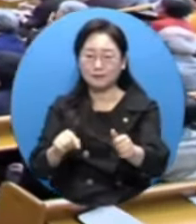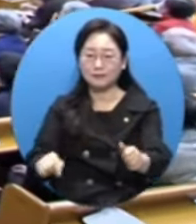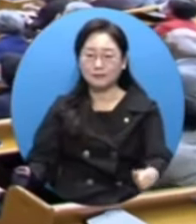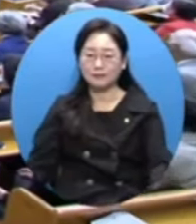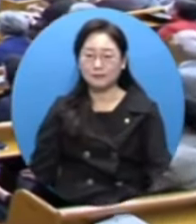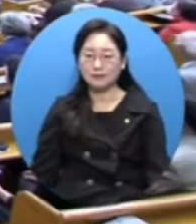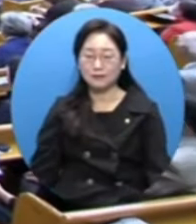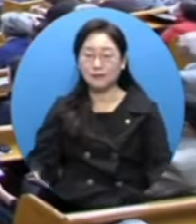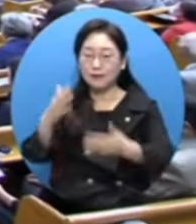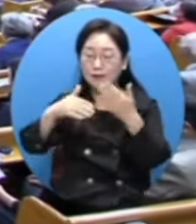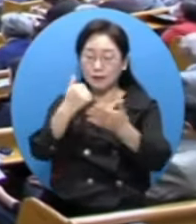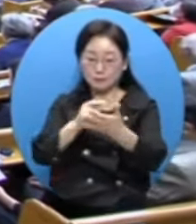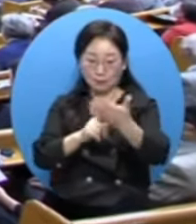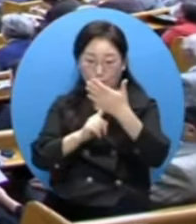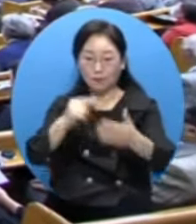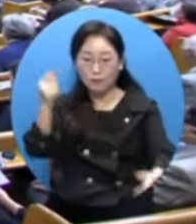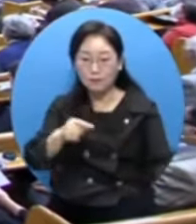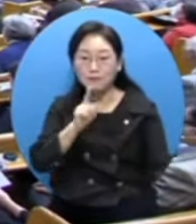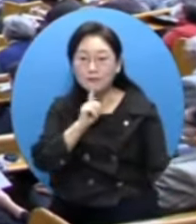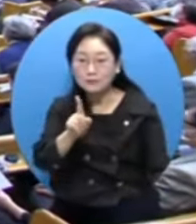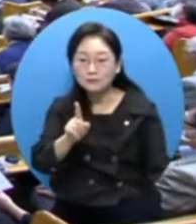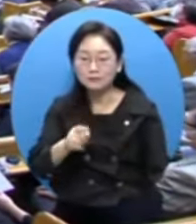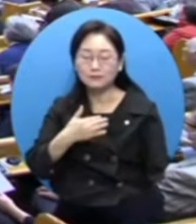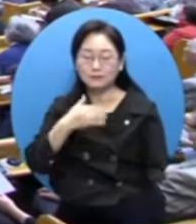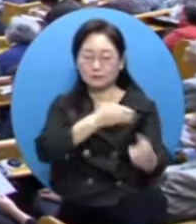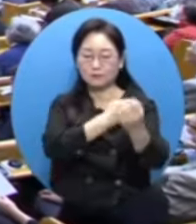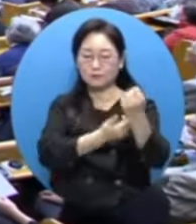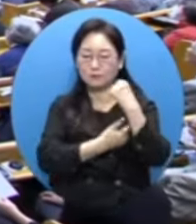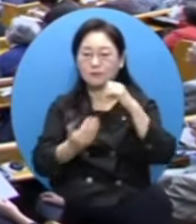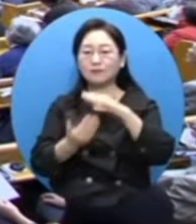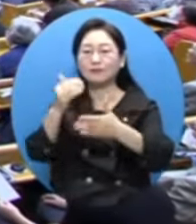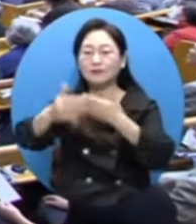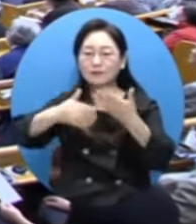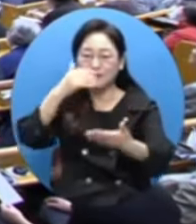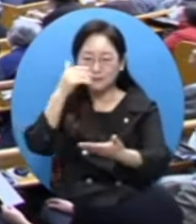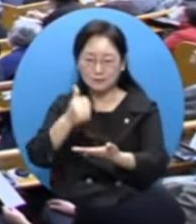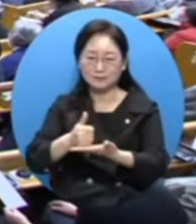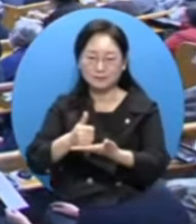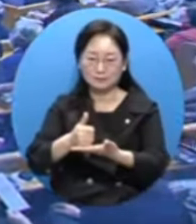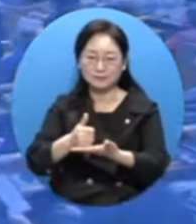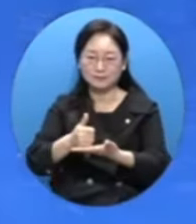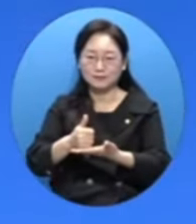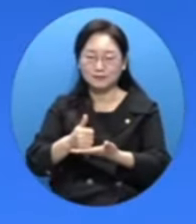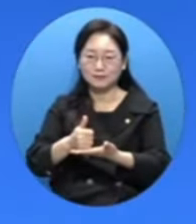하나님 나타나서 말씀하시기를 나는 전능한 하나님이라.